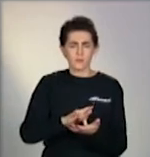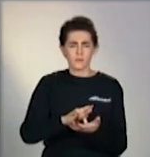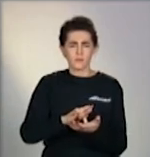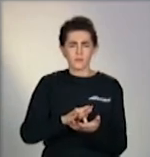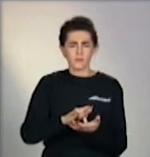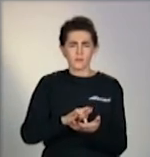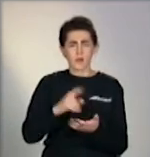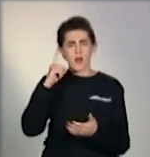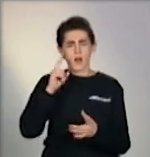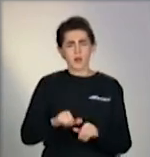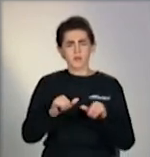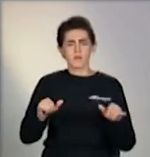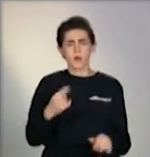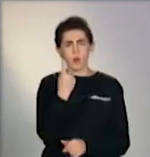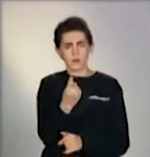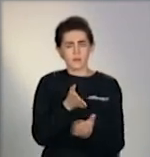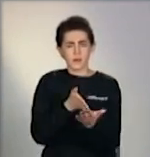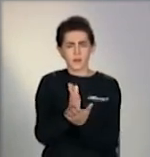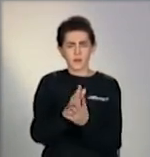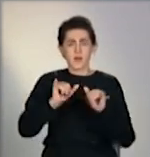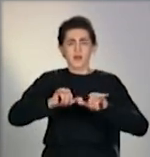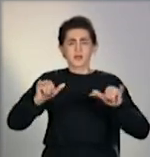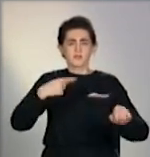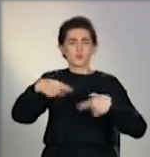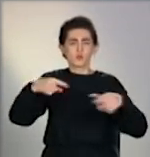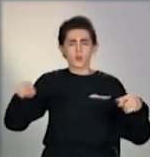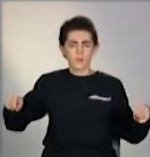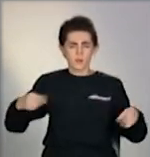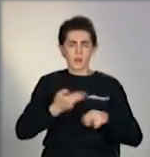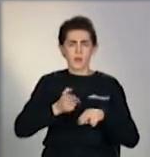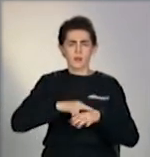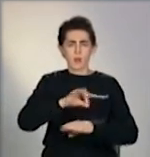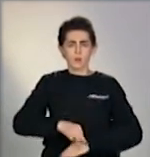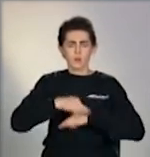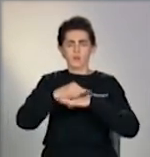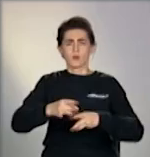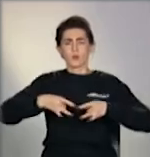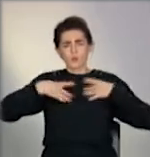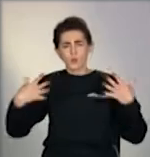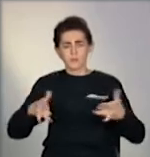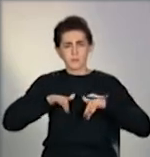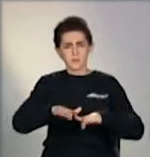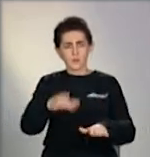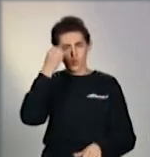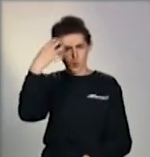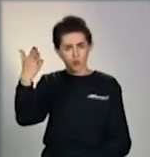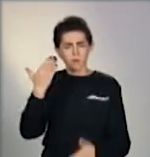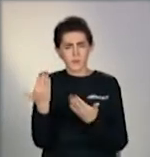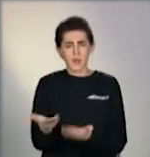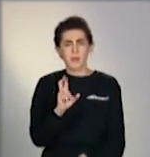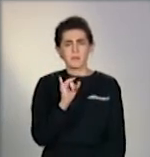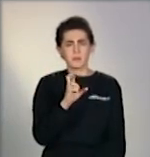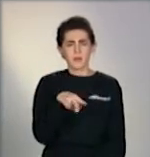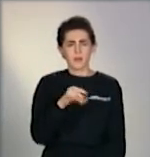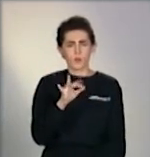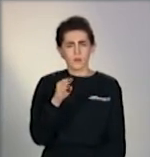увазі? Розвиваючи одну сферу, ми розвиваємо інші. Тому в нас проводяться тут і культурні заходи, співпрацюємо з бібліотекою, бібліотека